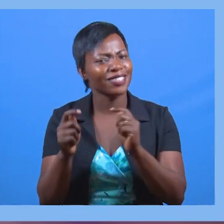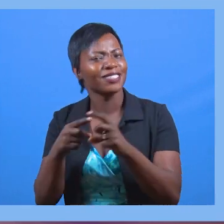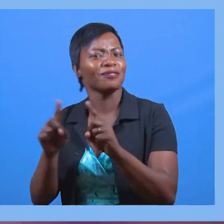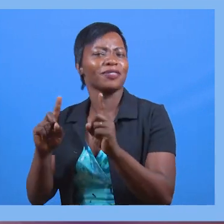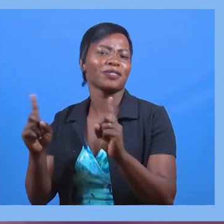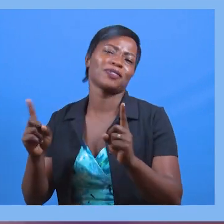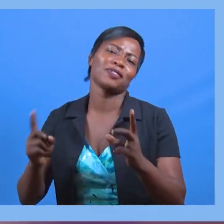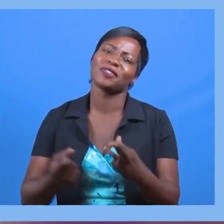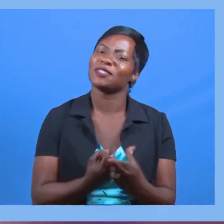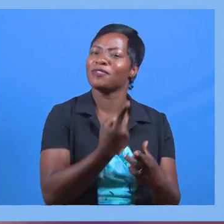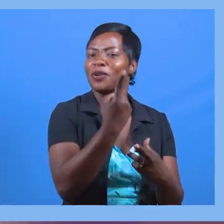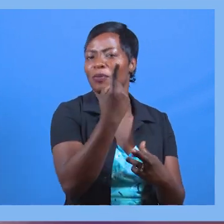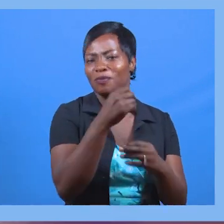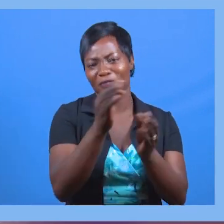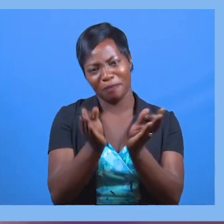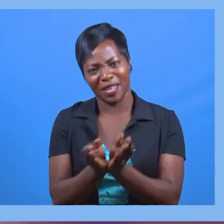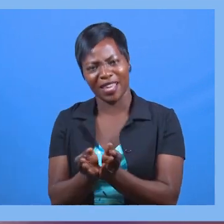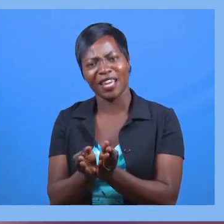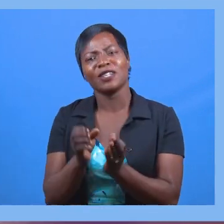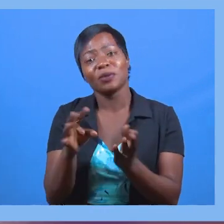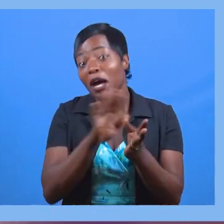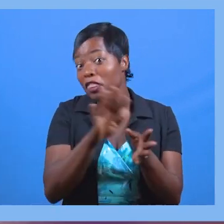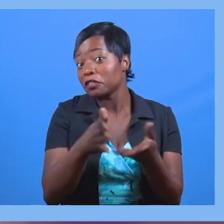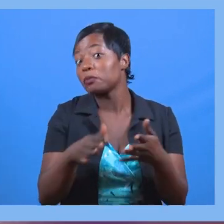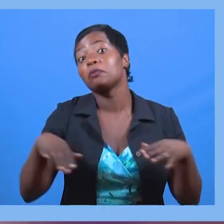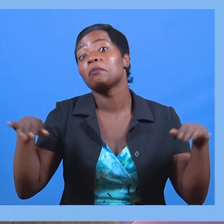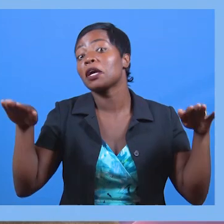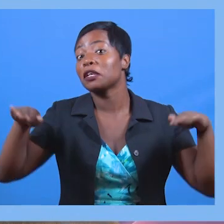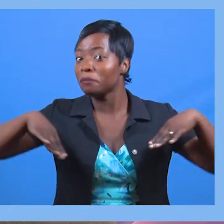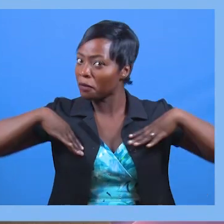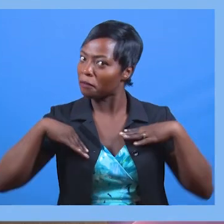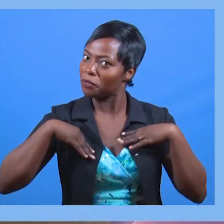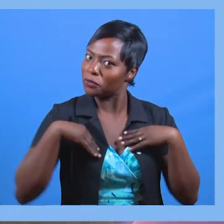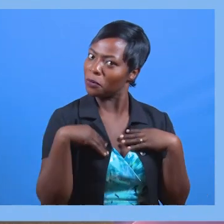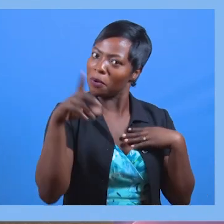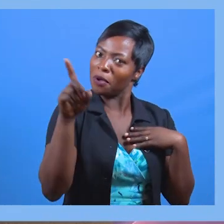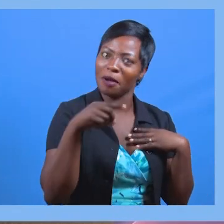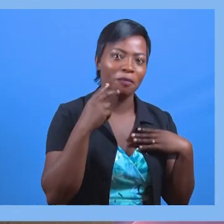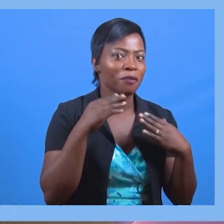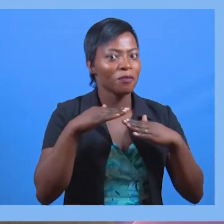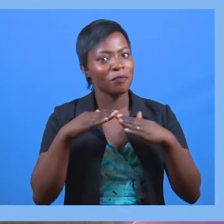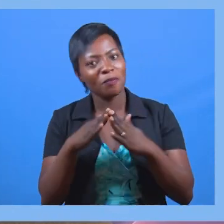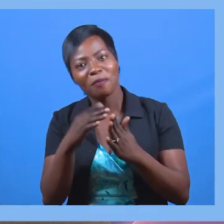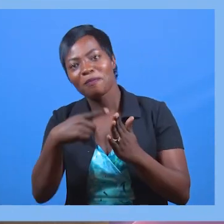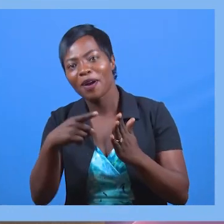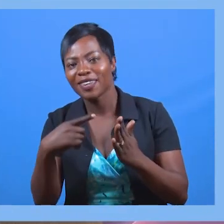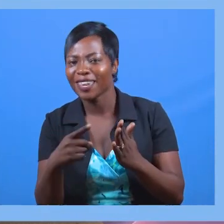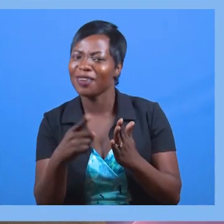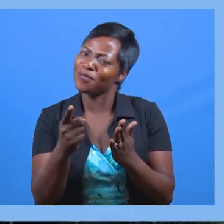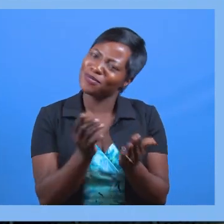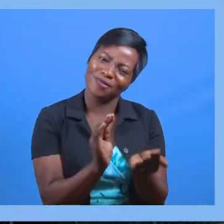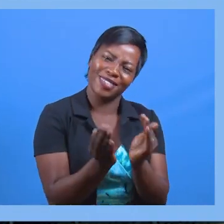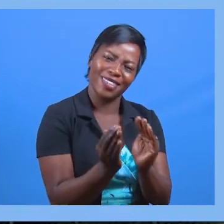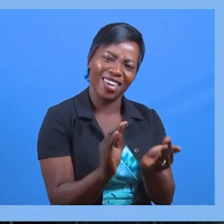kunzi dzakanga dziri ngirozi dzakanga dzatosvika mumusha make, ende iye akadzibata zvakanaka, haana kumbotarisa kuti vanhu ava